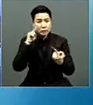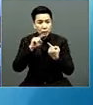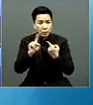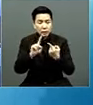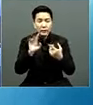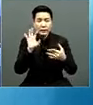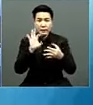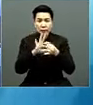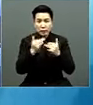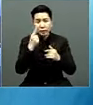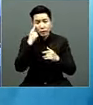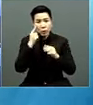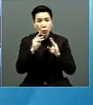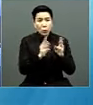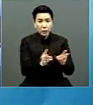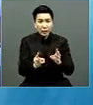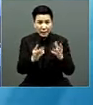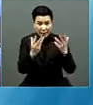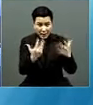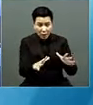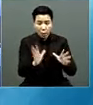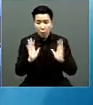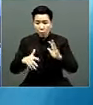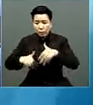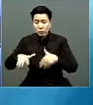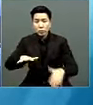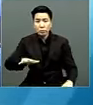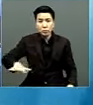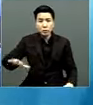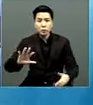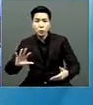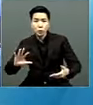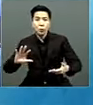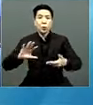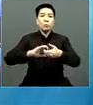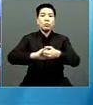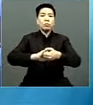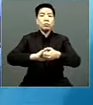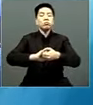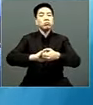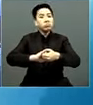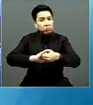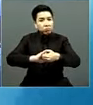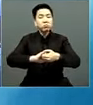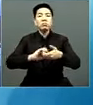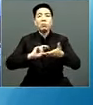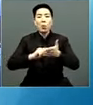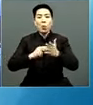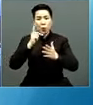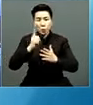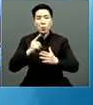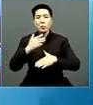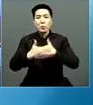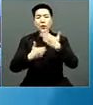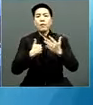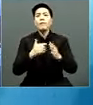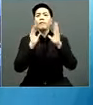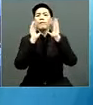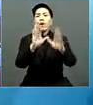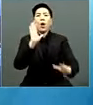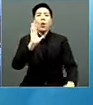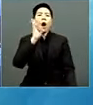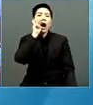การ ออกมาตรการไปแล้วประชาชนให้ความร่วมมือในระดับหนึ่งที่ยังต้องมีการพัฒนาก็ฝากสื่อมวลชนสะ